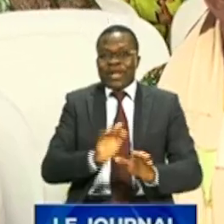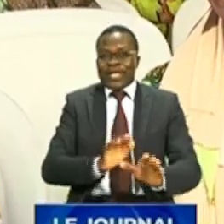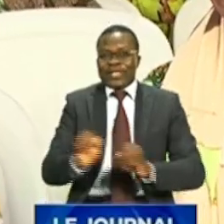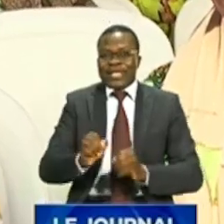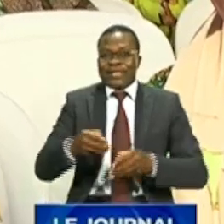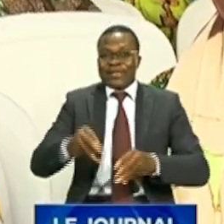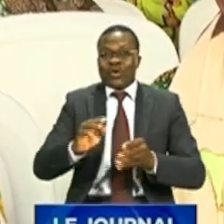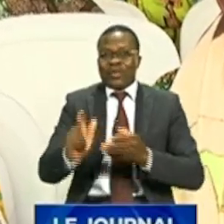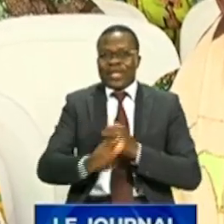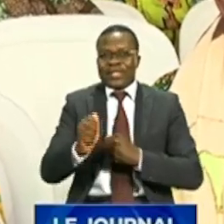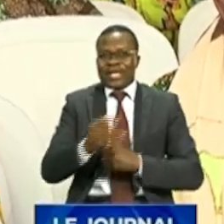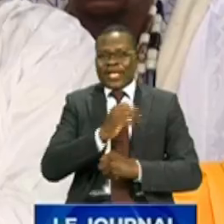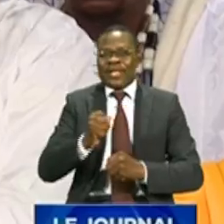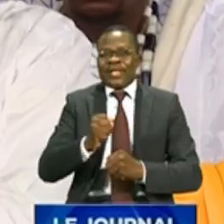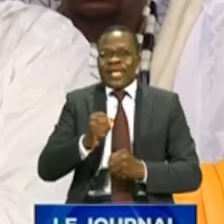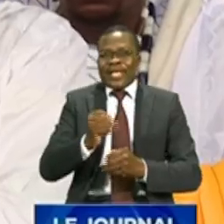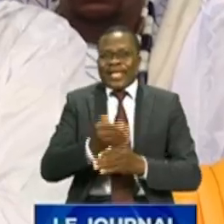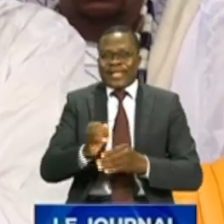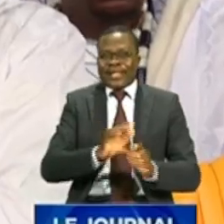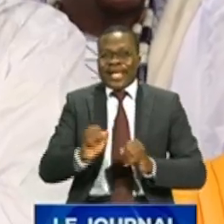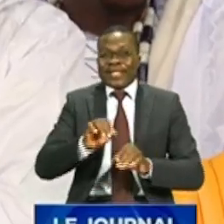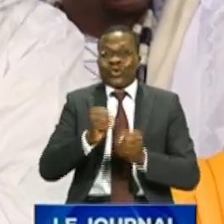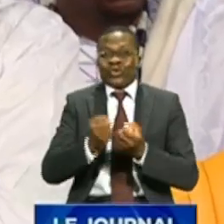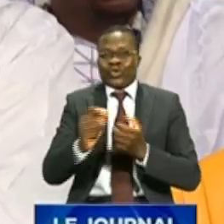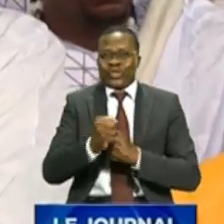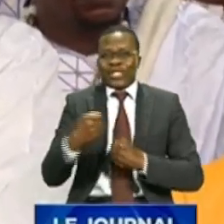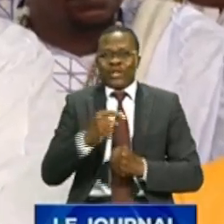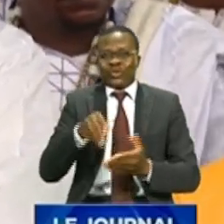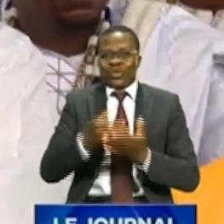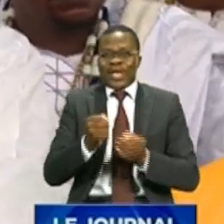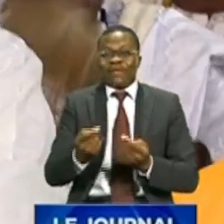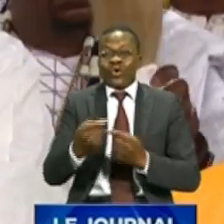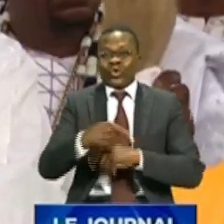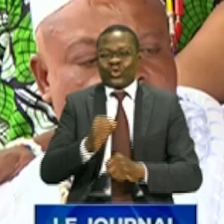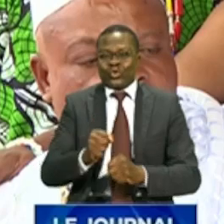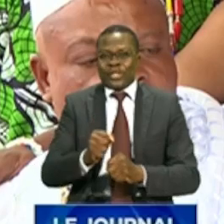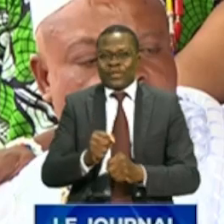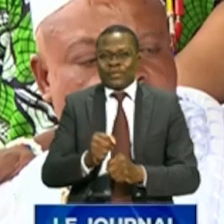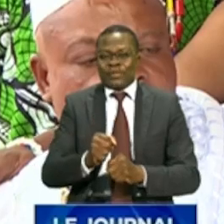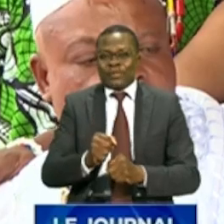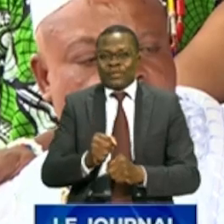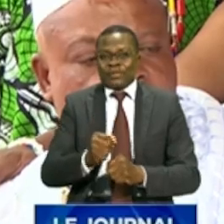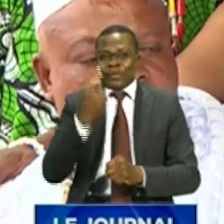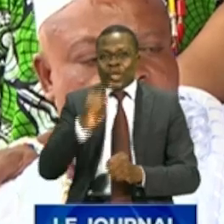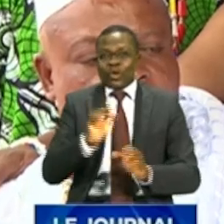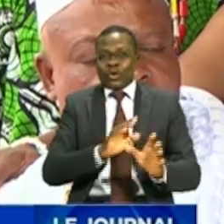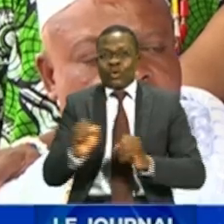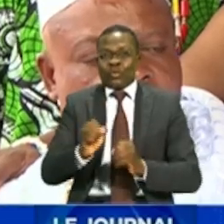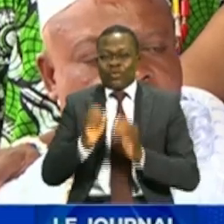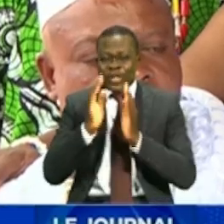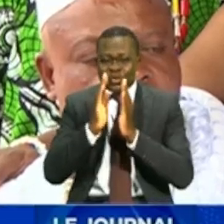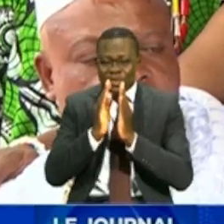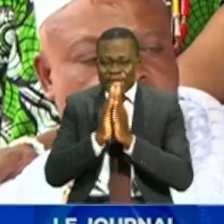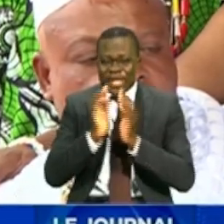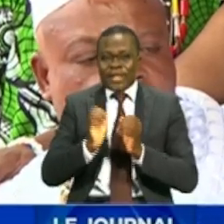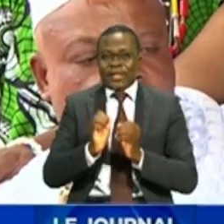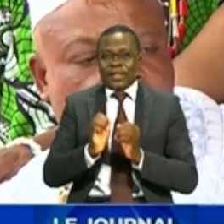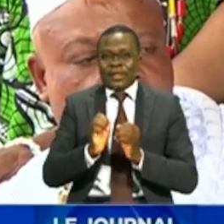activités commerciales et les interactions sociales. Nous sommes arrivés aujourd'hui pour faire du prière